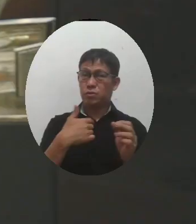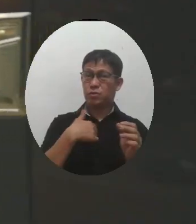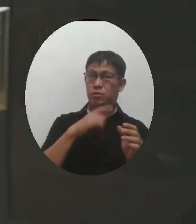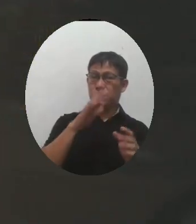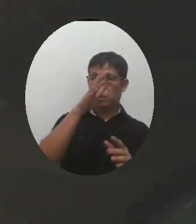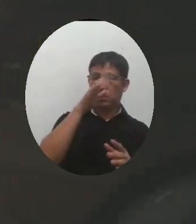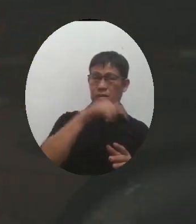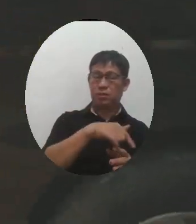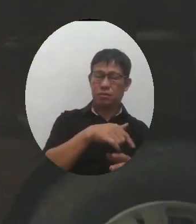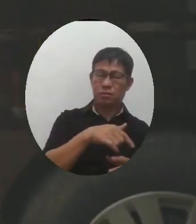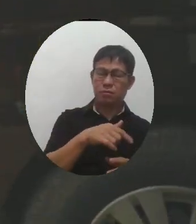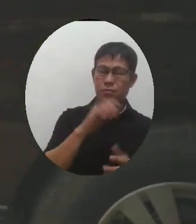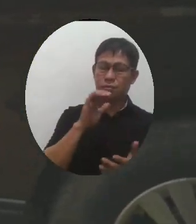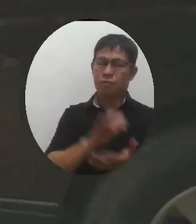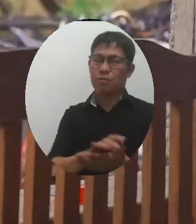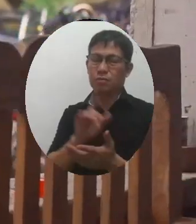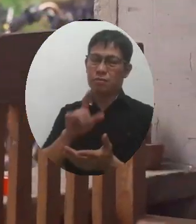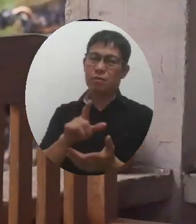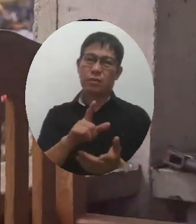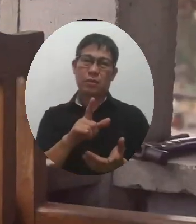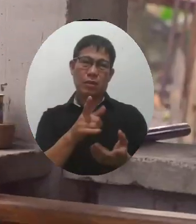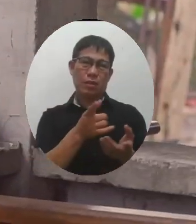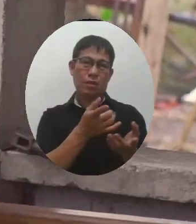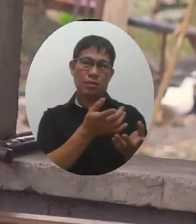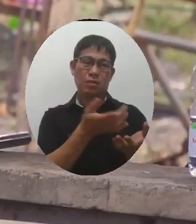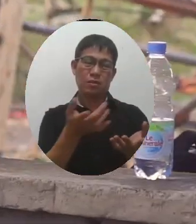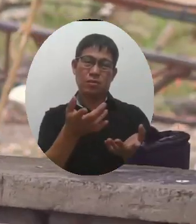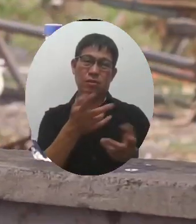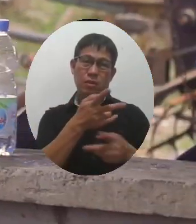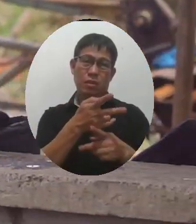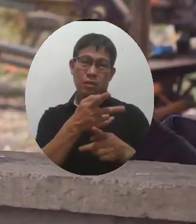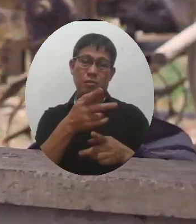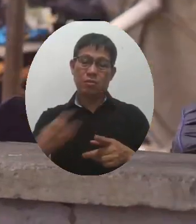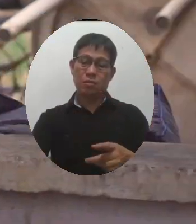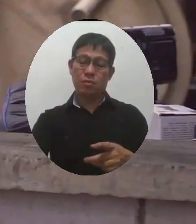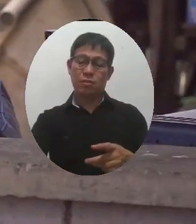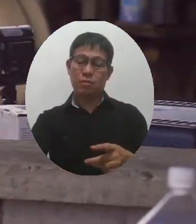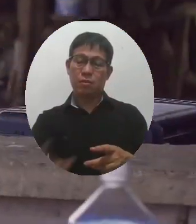nagtatrabaho po siya sa manukan bilang tagapagpakain ng manok.